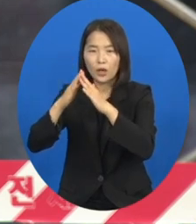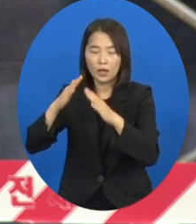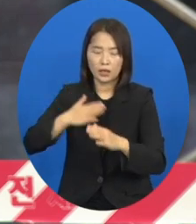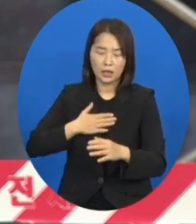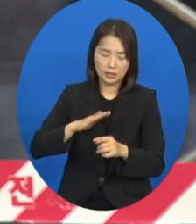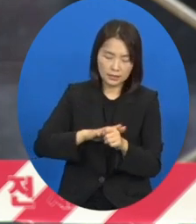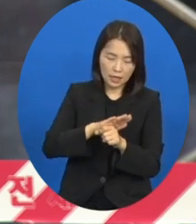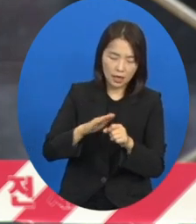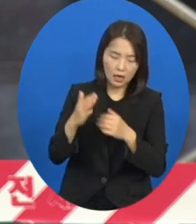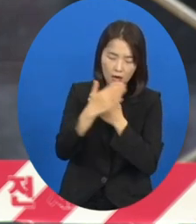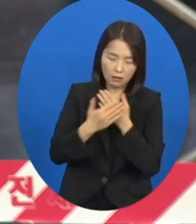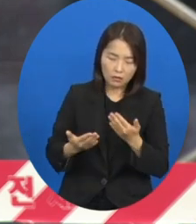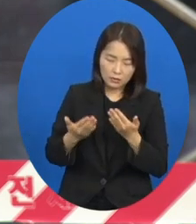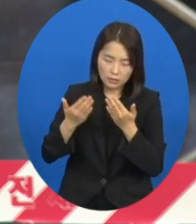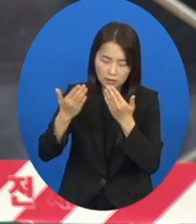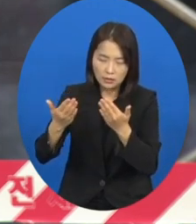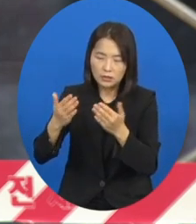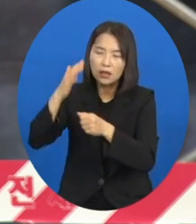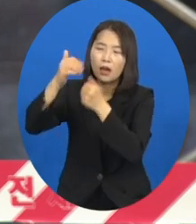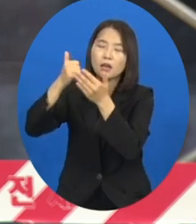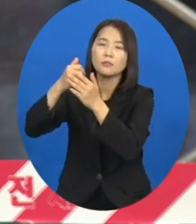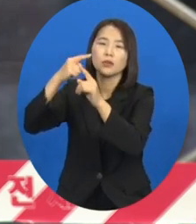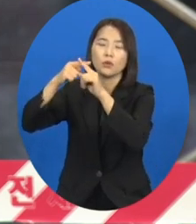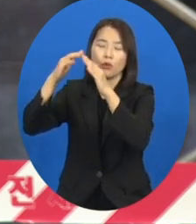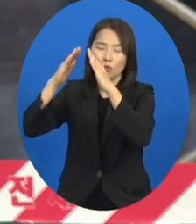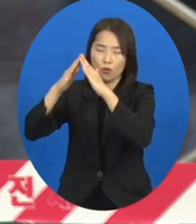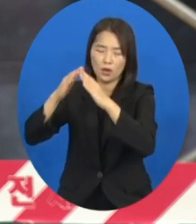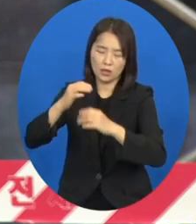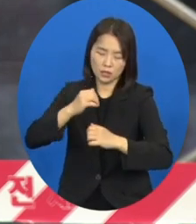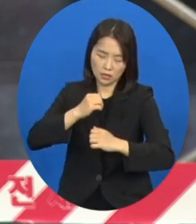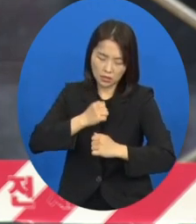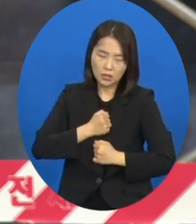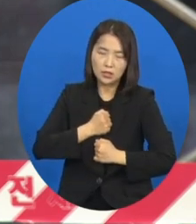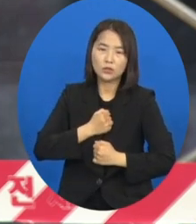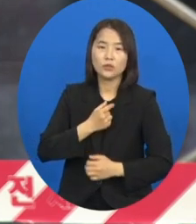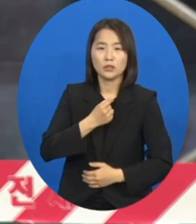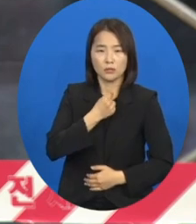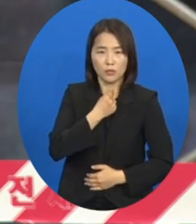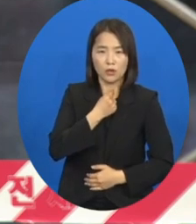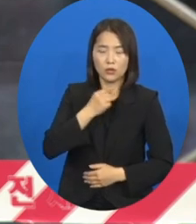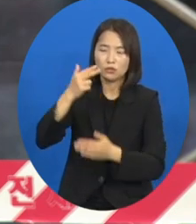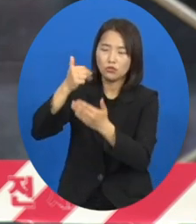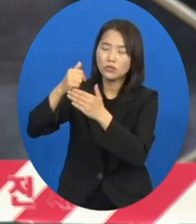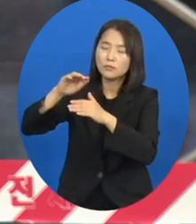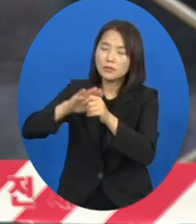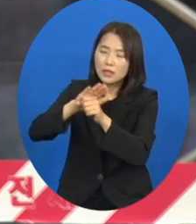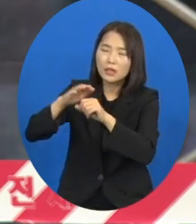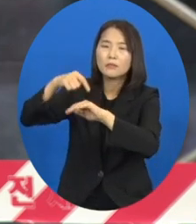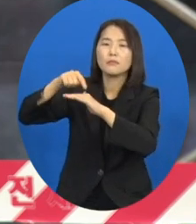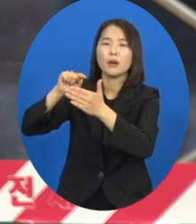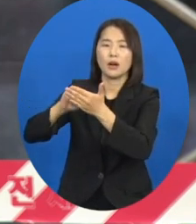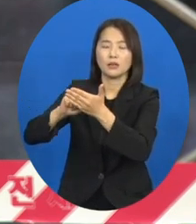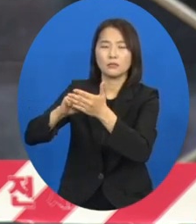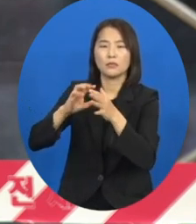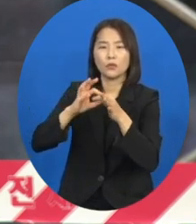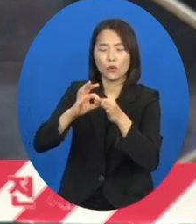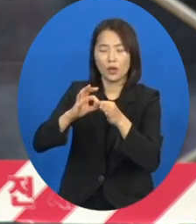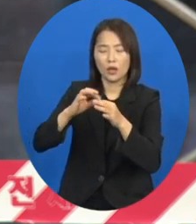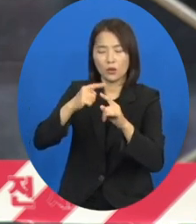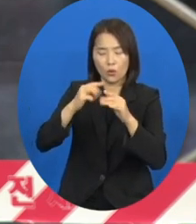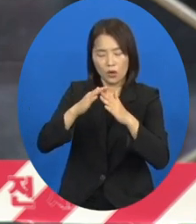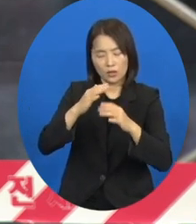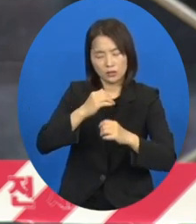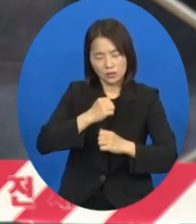헌신이 있었던 그 하나님의 교회를 지키고자 했던 그 주님을 사랑하는 그 마음으로 교회를 지켰다라는